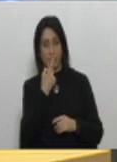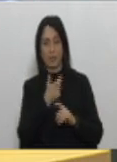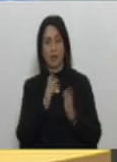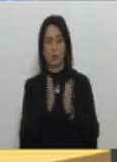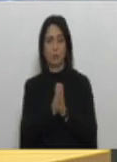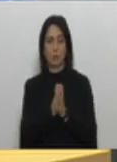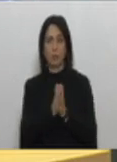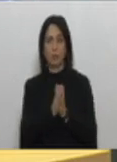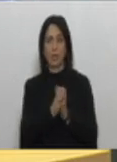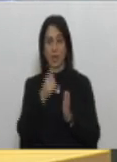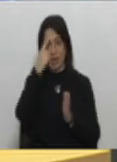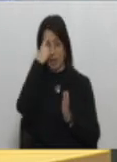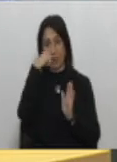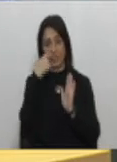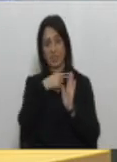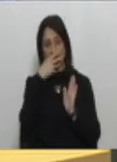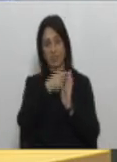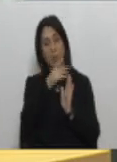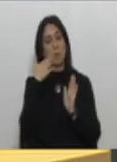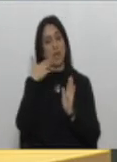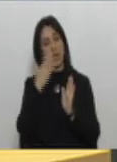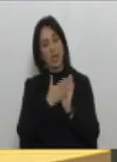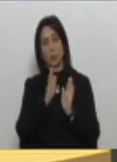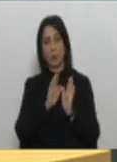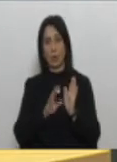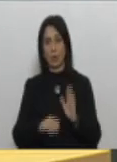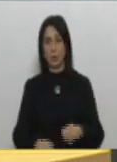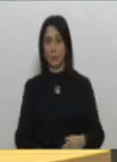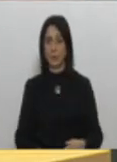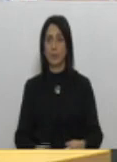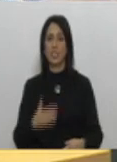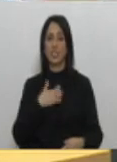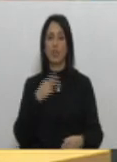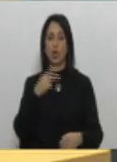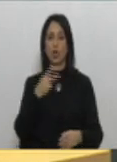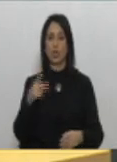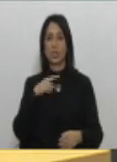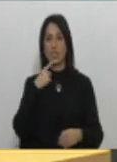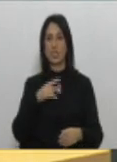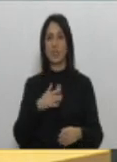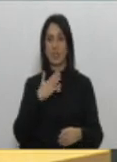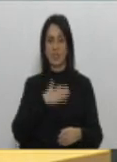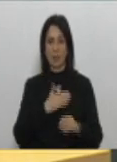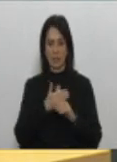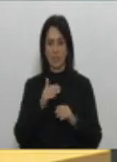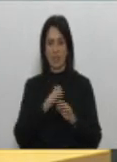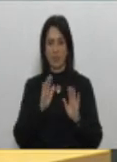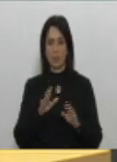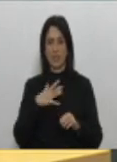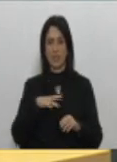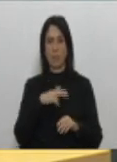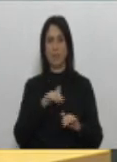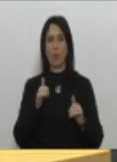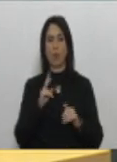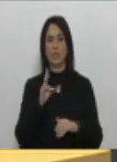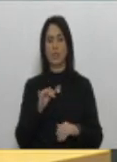გთხოვთ, თქვენს თავს დაუსვით შეკითხვა, რამდენად მართალი გზანდებით. ჩვენ 2020 წელს საკმაოდ თანმიმდევრულად საქართველოს პარლამენტმა, როგორც